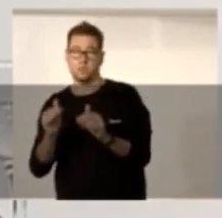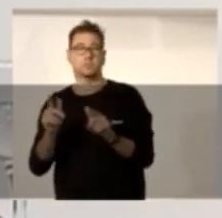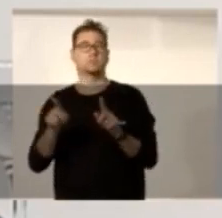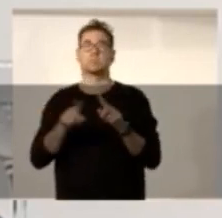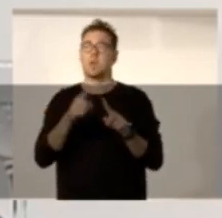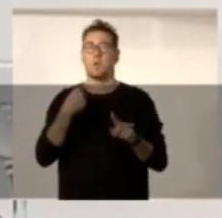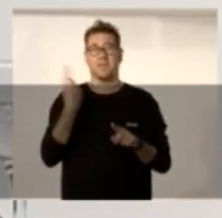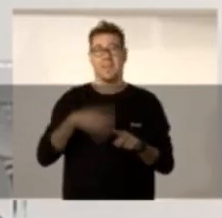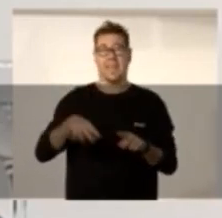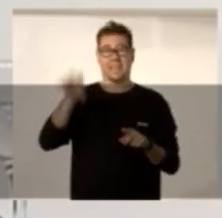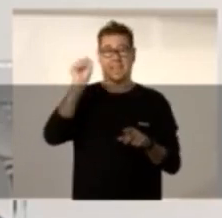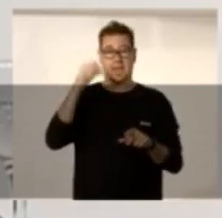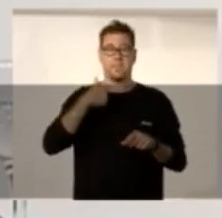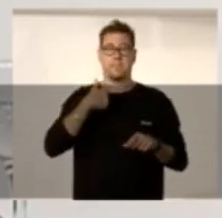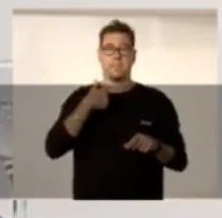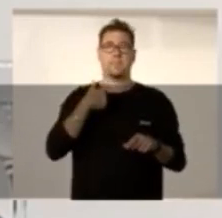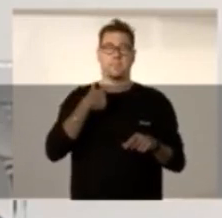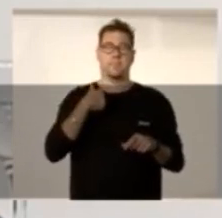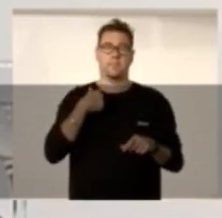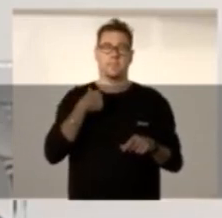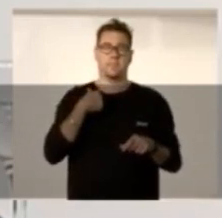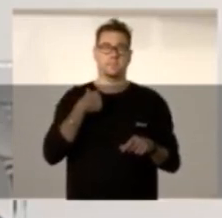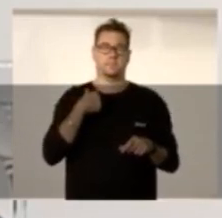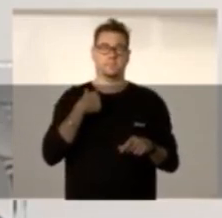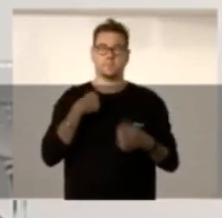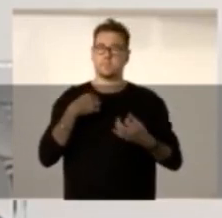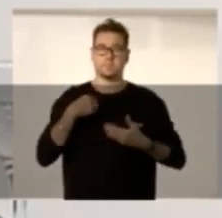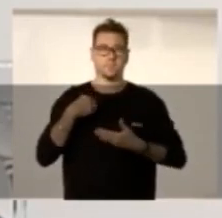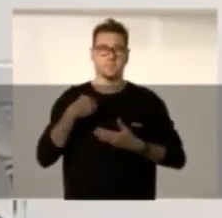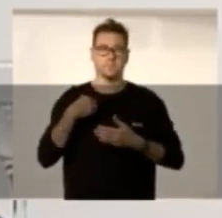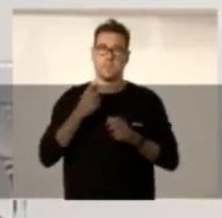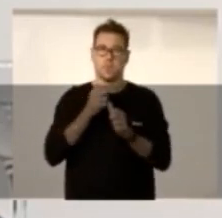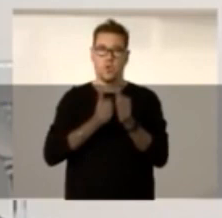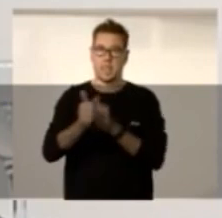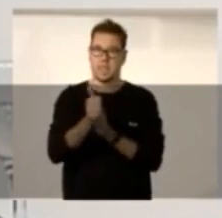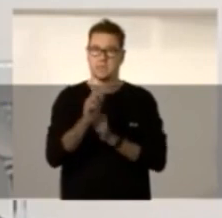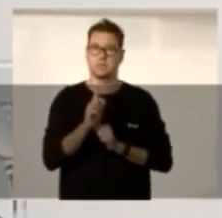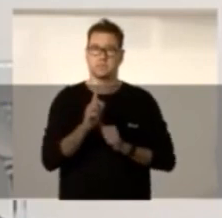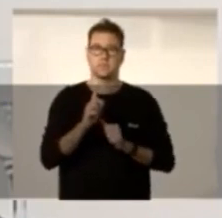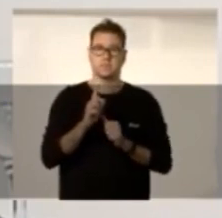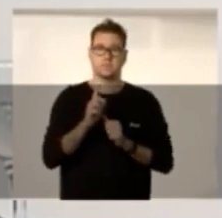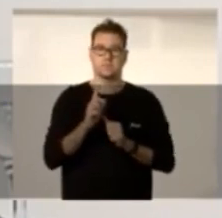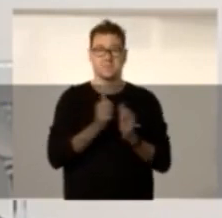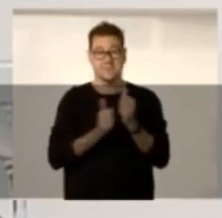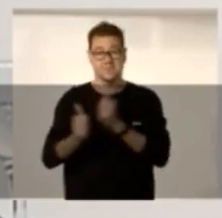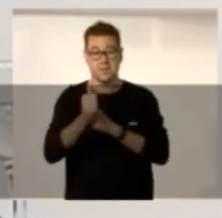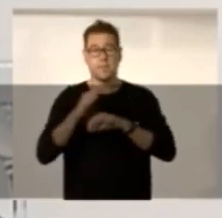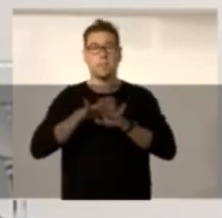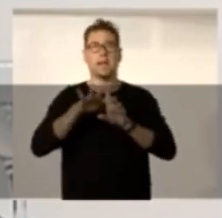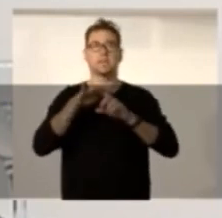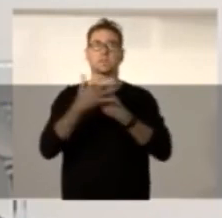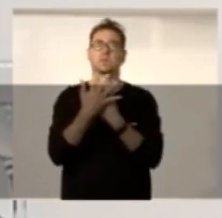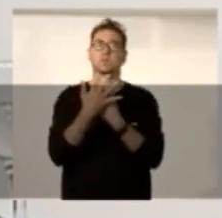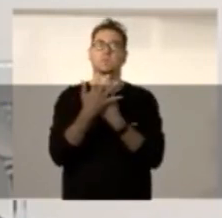nosaltres entenem que hem d'avançar-nos per a que la